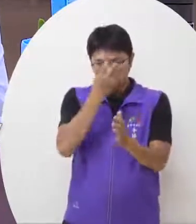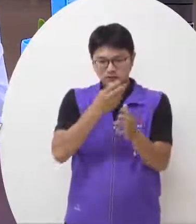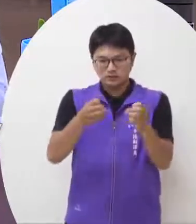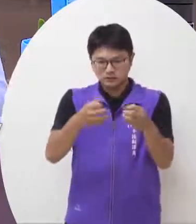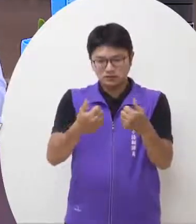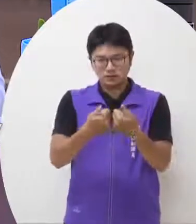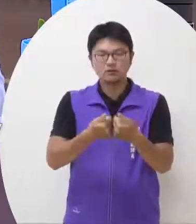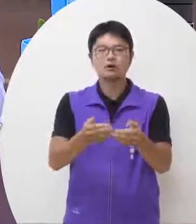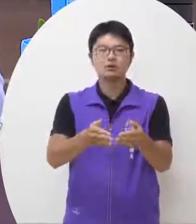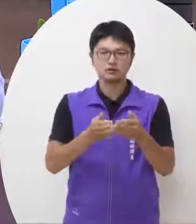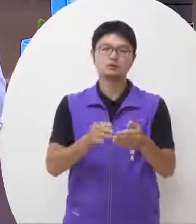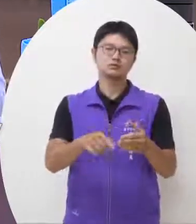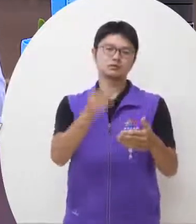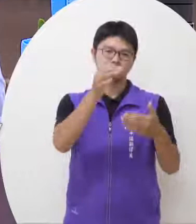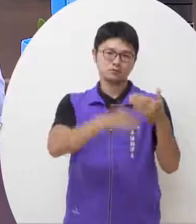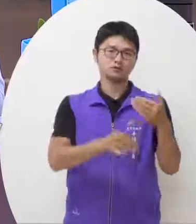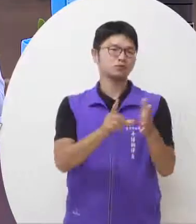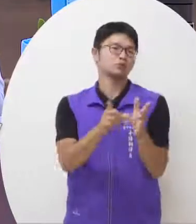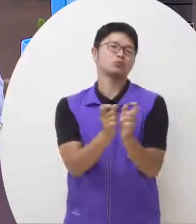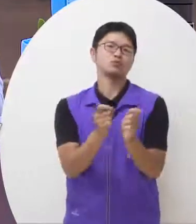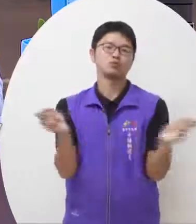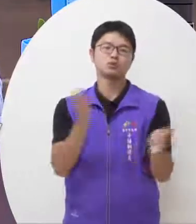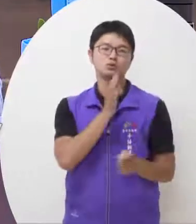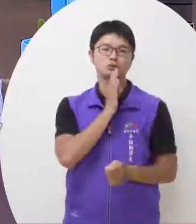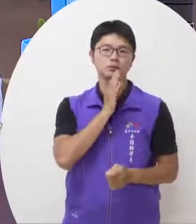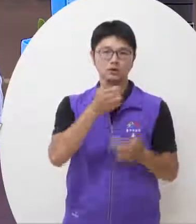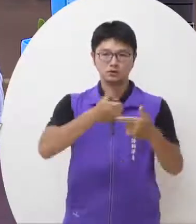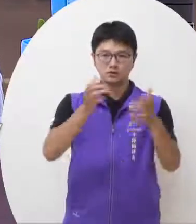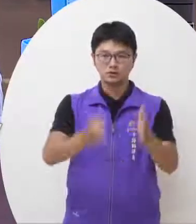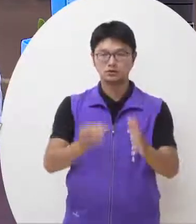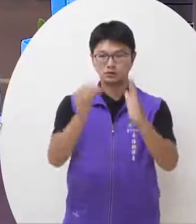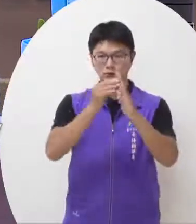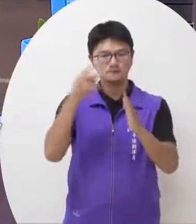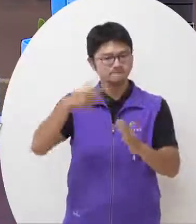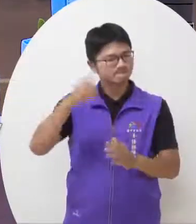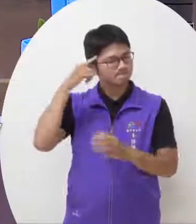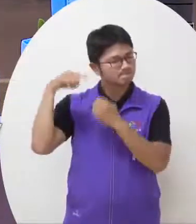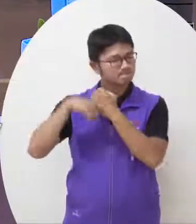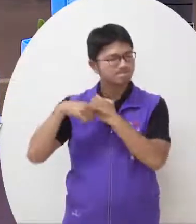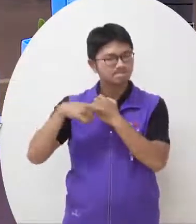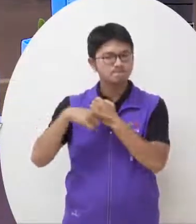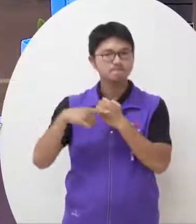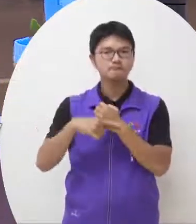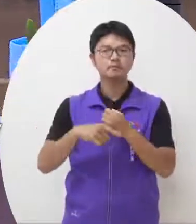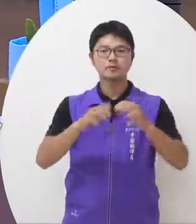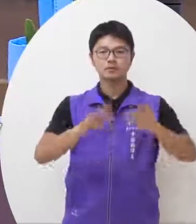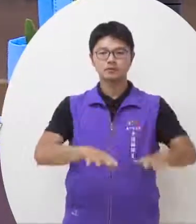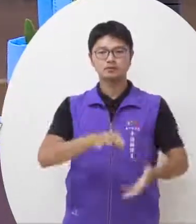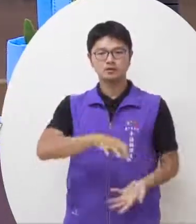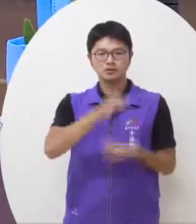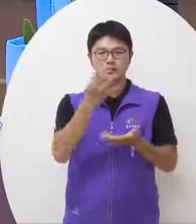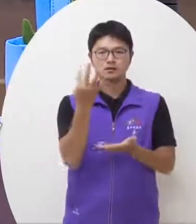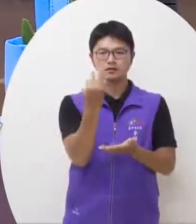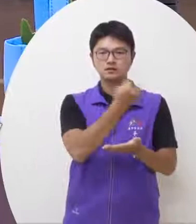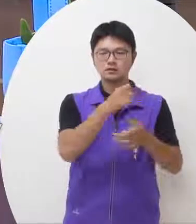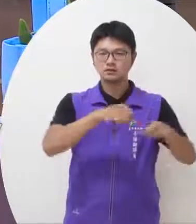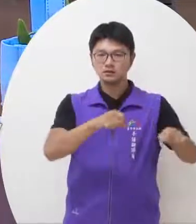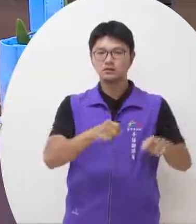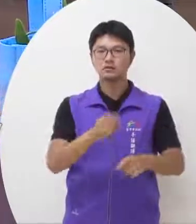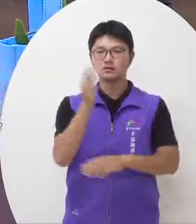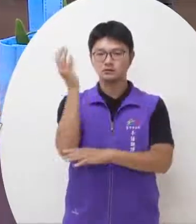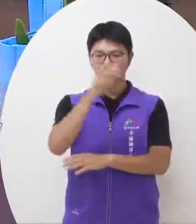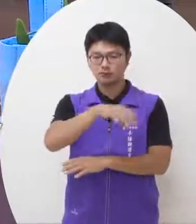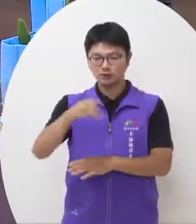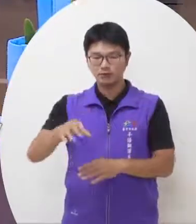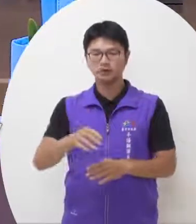来的一个制度。那我可不可以拜托建设局研究看看？那因为今天有很多的提案，比如说机关里办公室